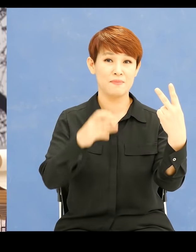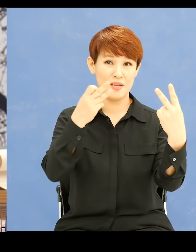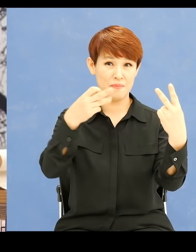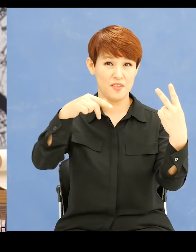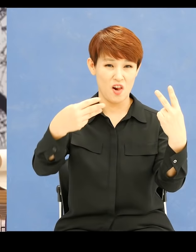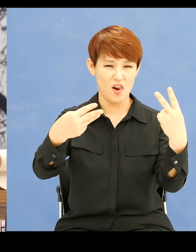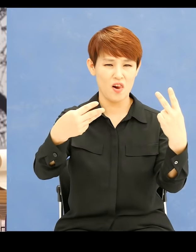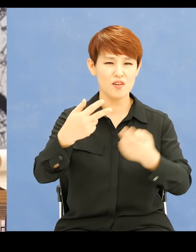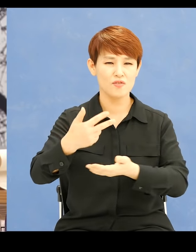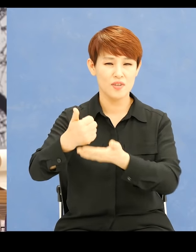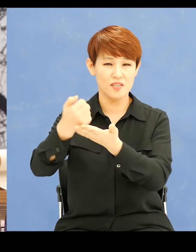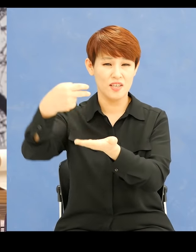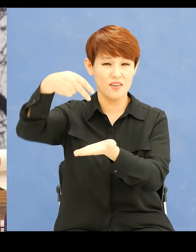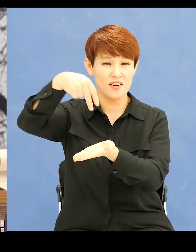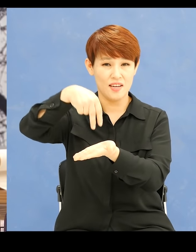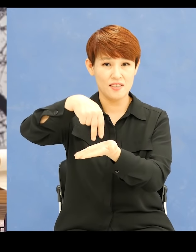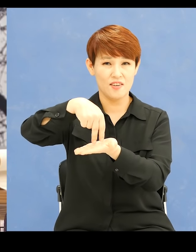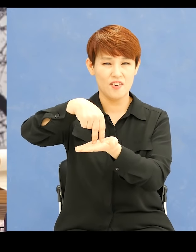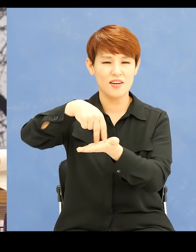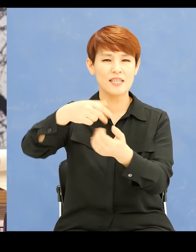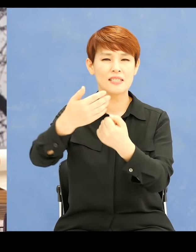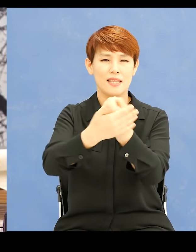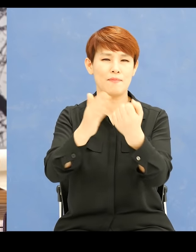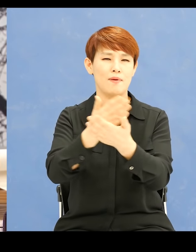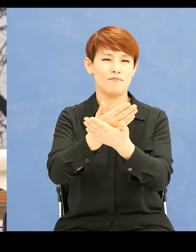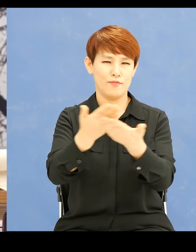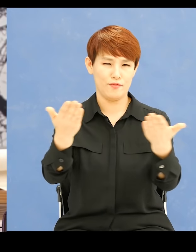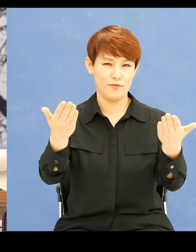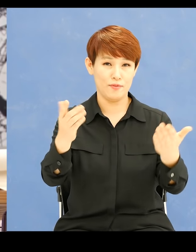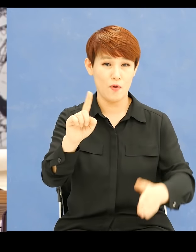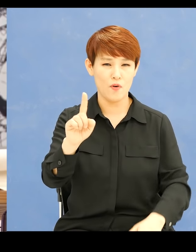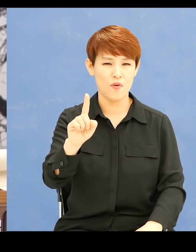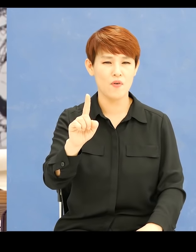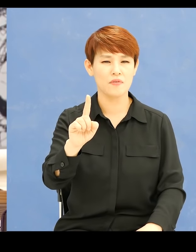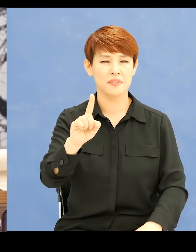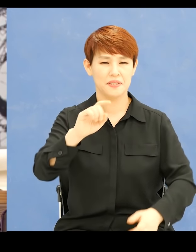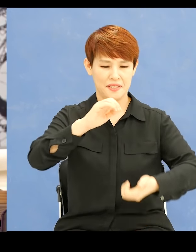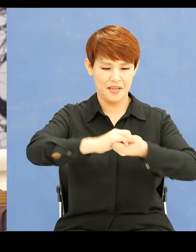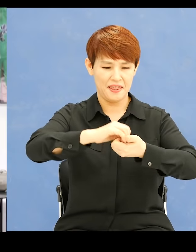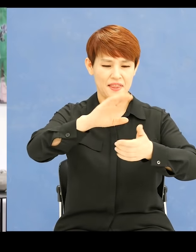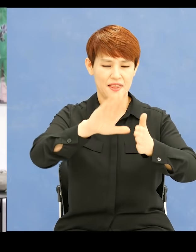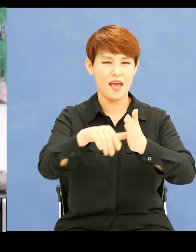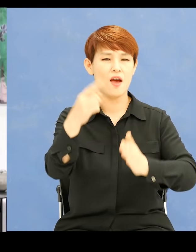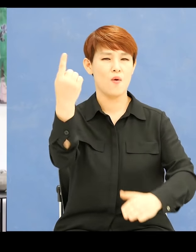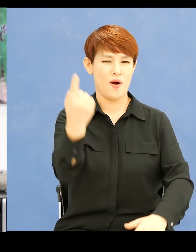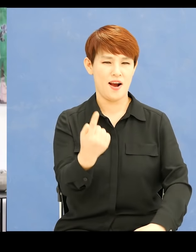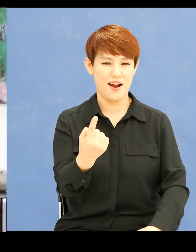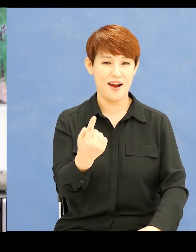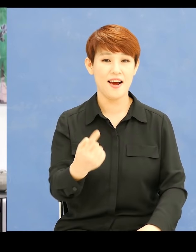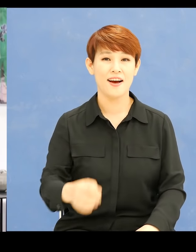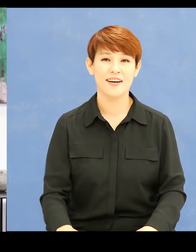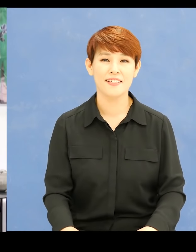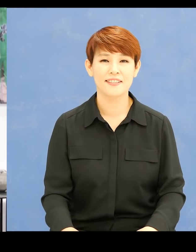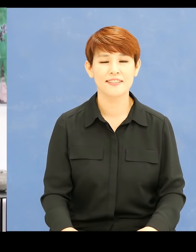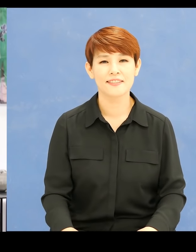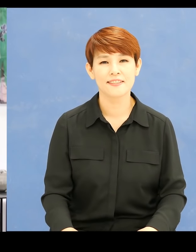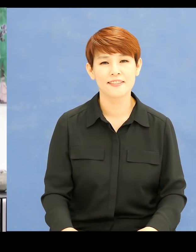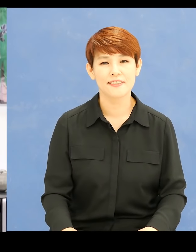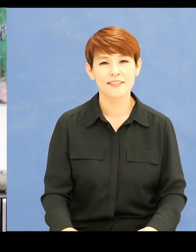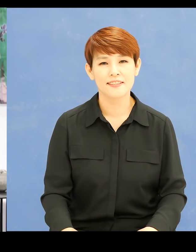하나님의 마음을 더 읽을 수 있구나. 그 성도들의 삶을 읽을 수 있구나. 그러니까 그 경험을 오히려 저한테는 그런 선물